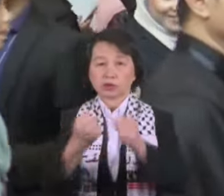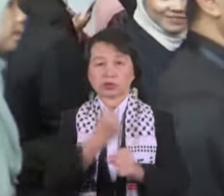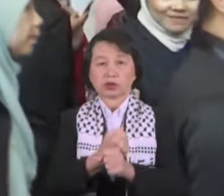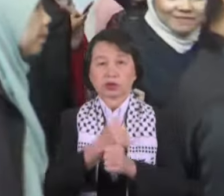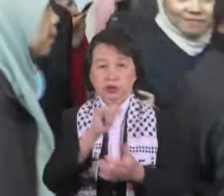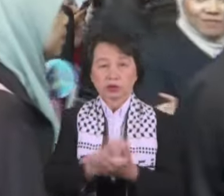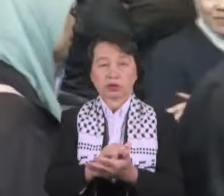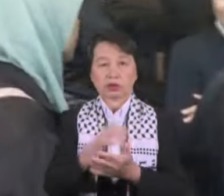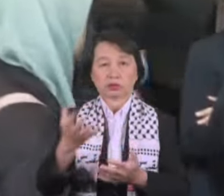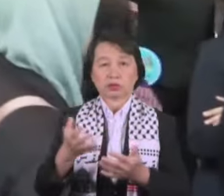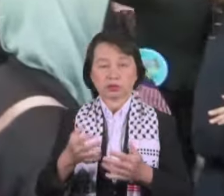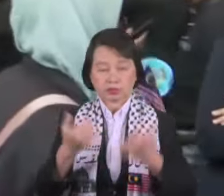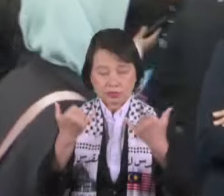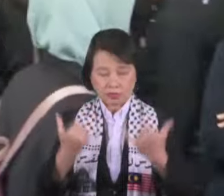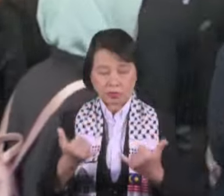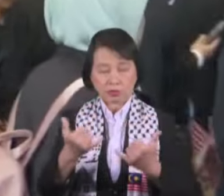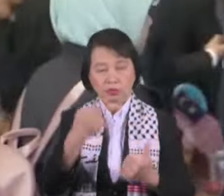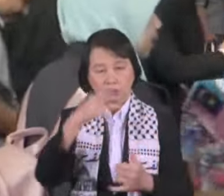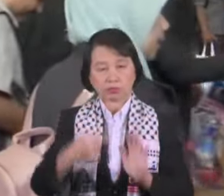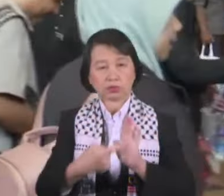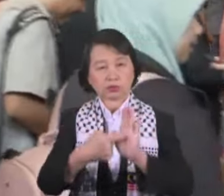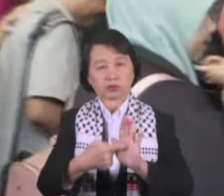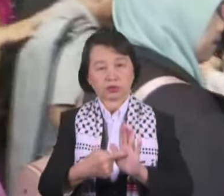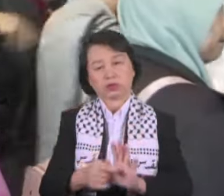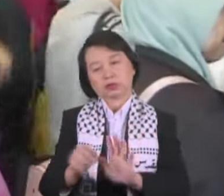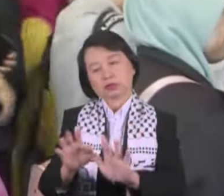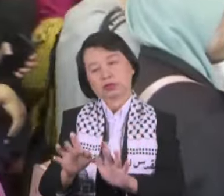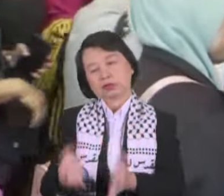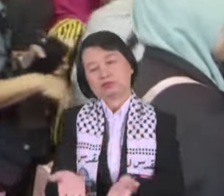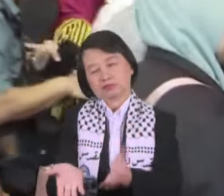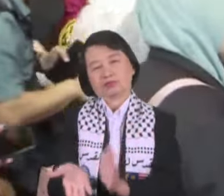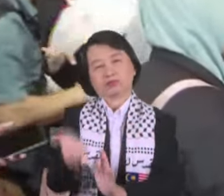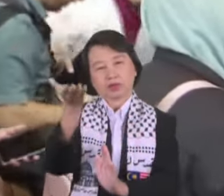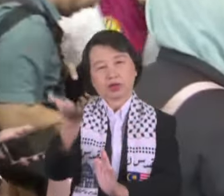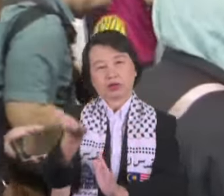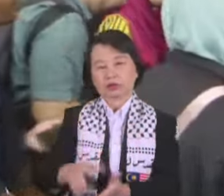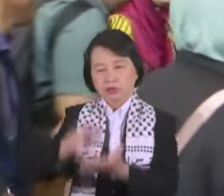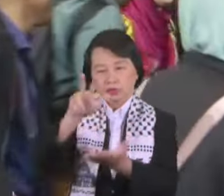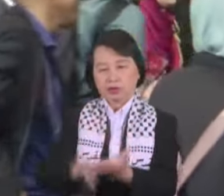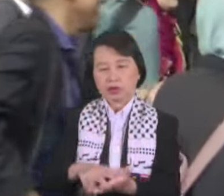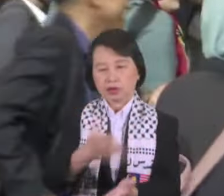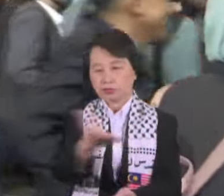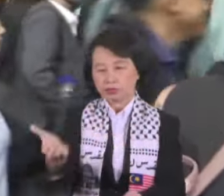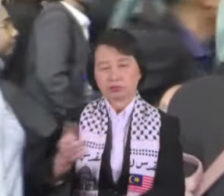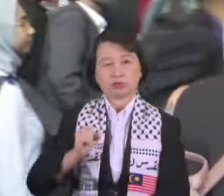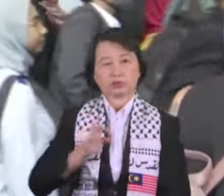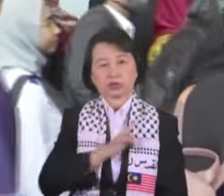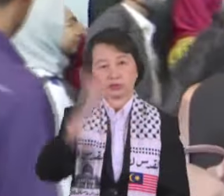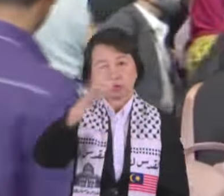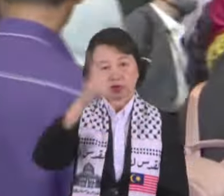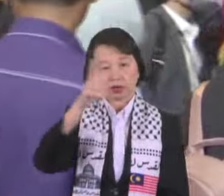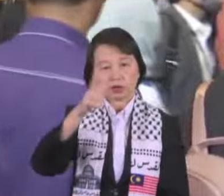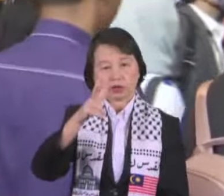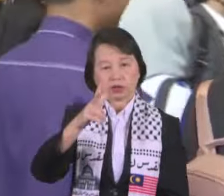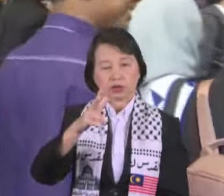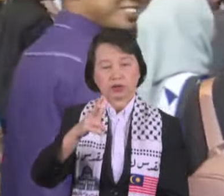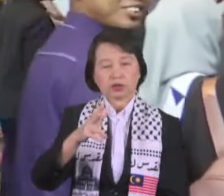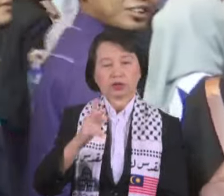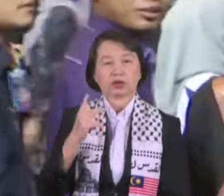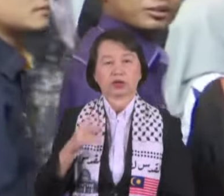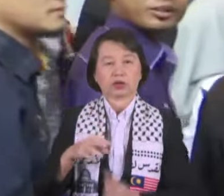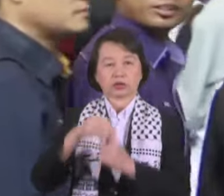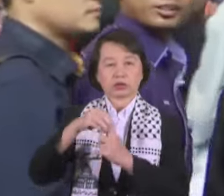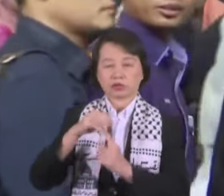way to compensate and to show empati dan pengiktirafan kepada kaki tangan perkhidmatan awam khasnya